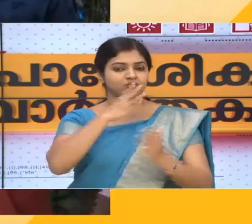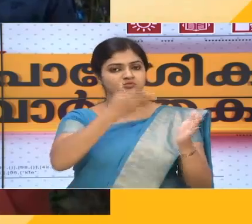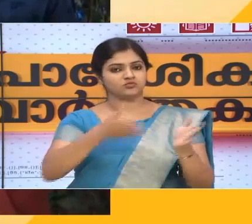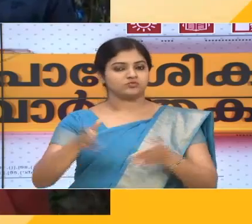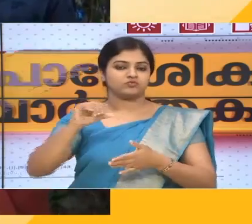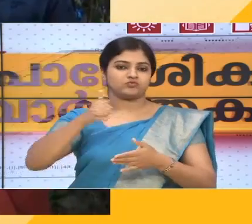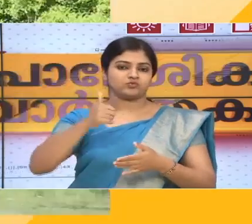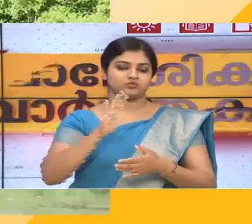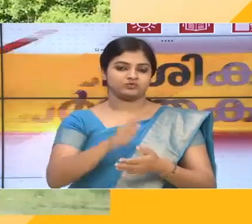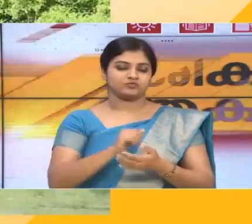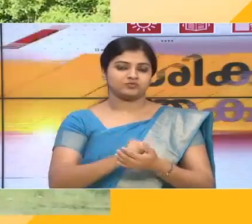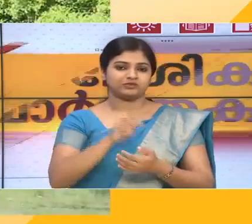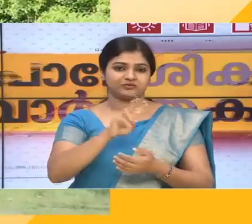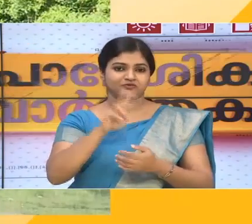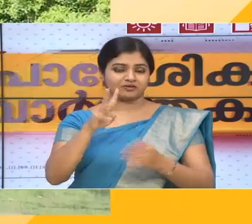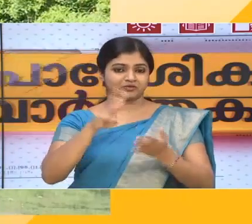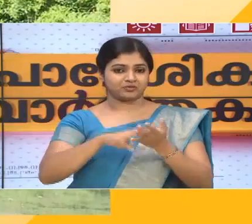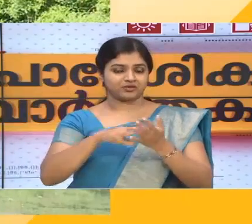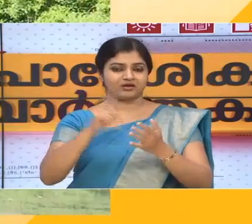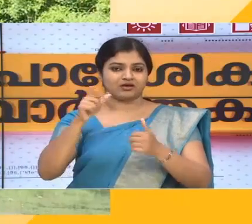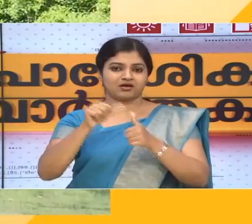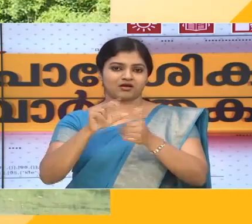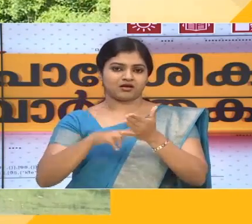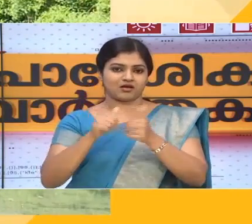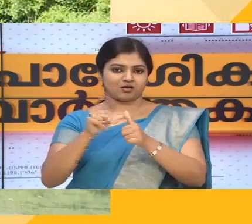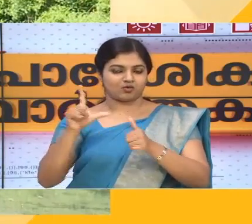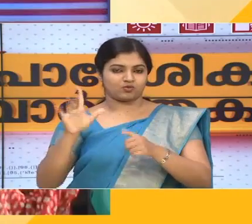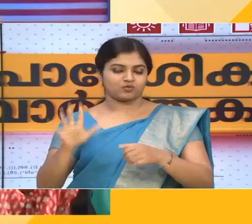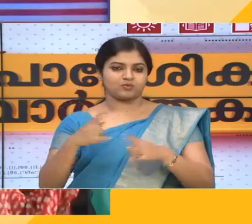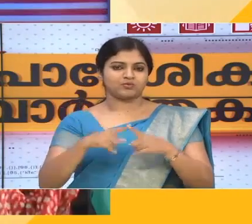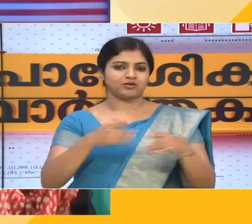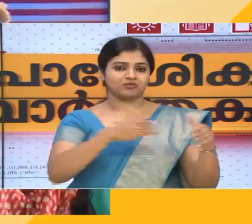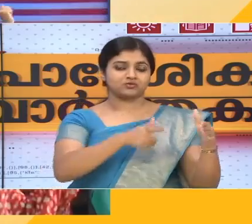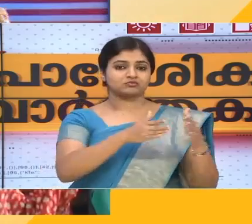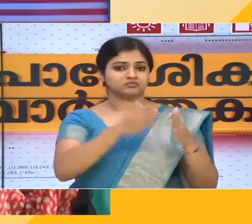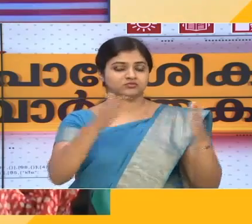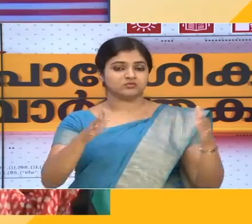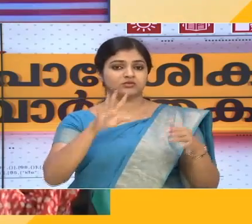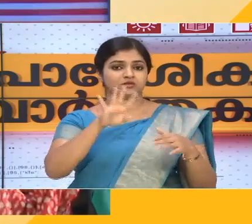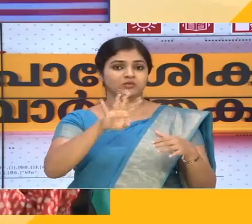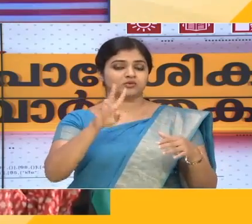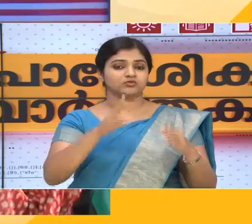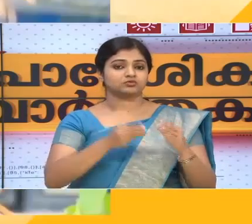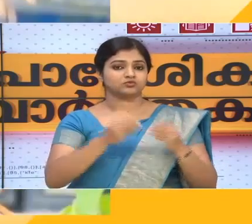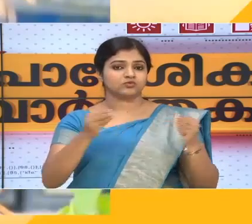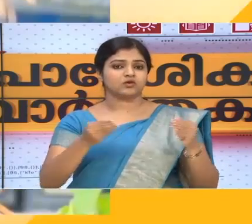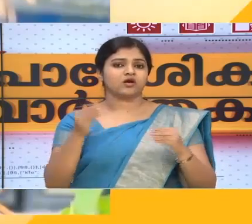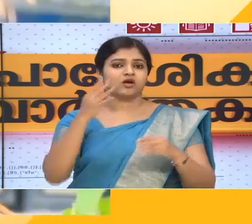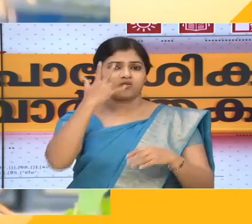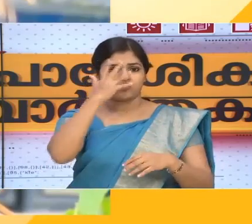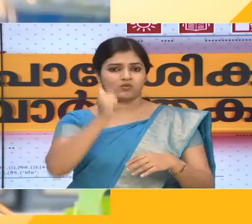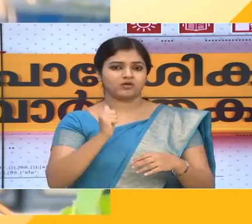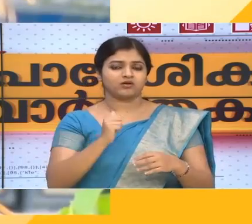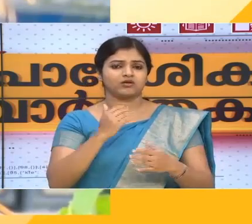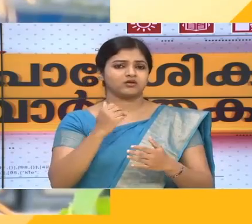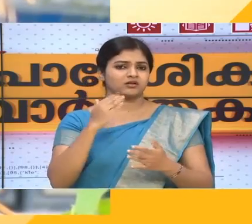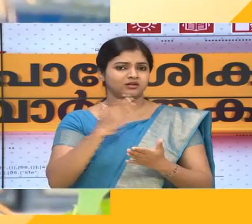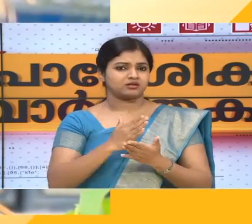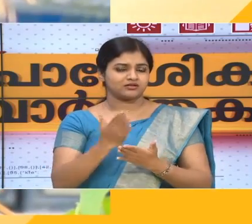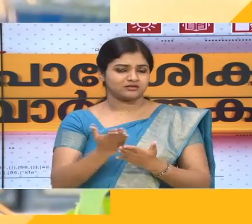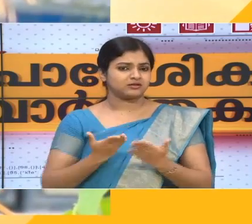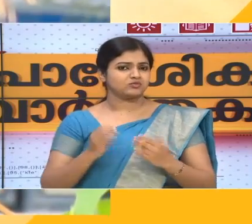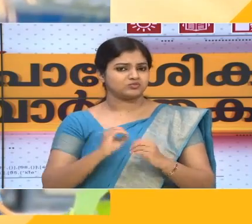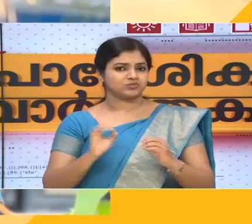29 മീറ്റർ വീതിയുള്ള പേരണ്ടൂർ കനാലിന് 48 മീറ്റർ വീതിയുള്ള കൈവഴി എന്തിനാണെന്നും നാട്ടുകാർ ചോദിക്കുന്നു. 29 മീറ്ററുള്ള